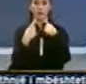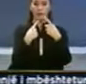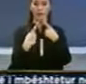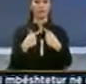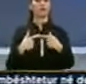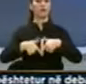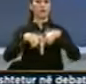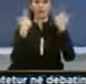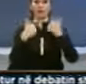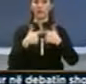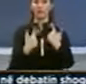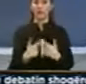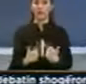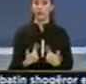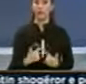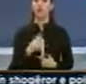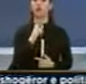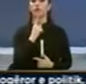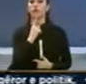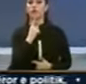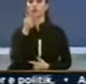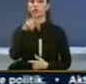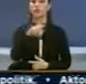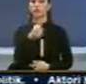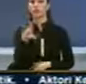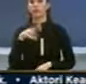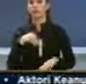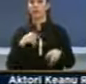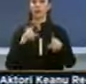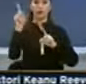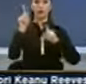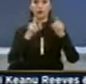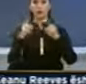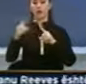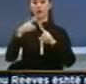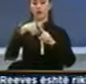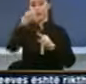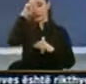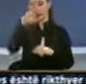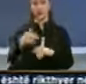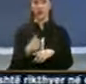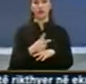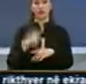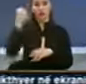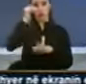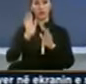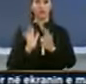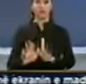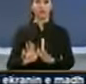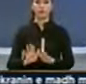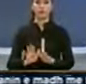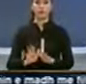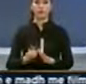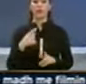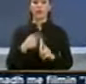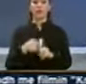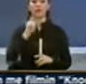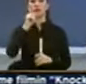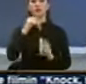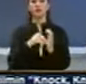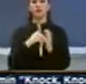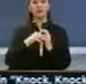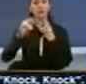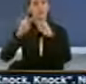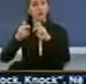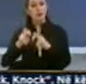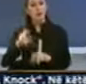e shojmë kush po e mbrojnë e kush nuk po e mbrojnë qenit Trepça e Kosovës ashtu si qështë. Dhe u mos u merrni